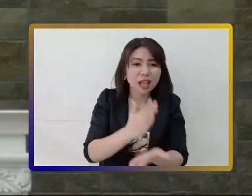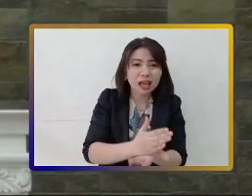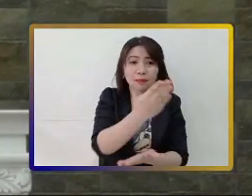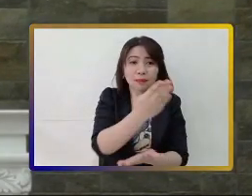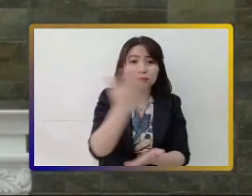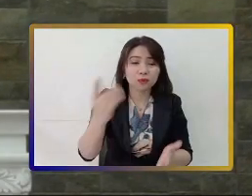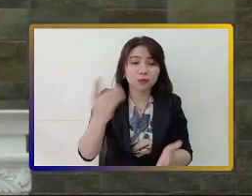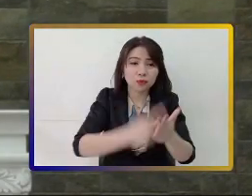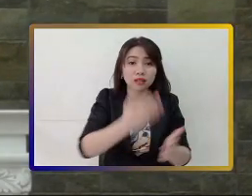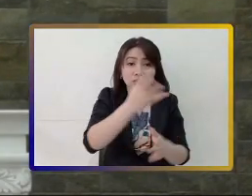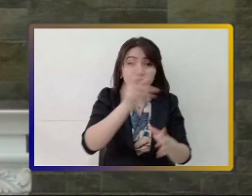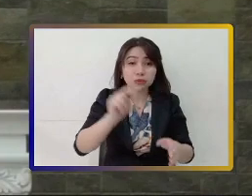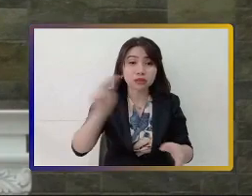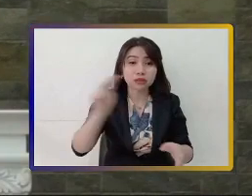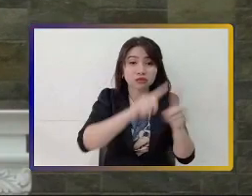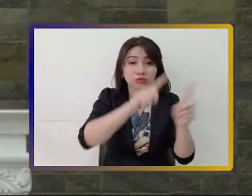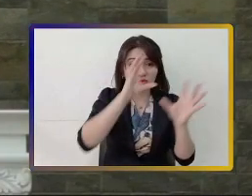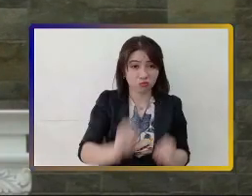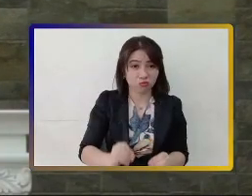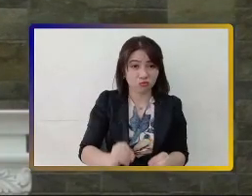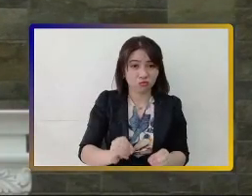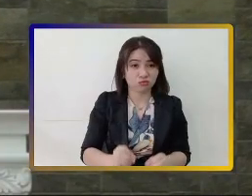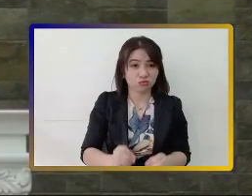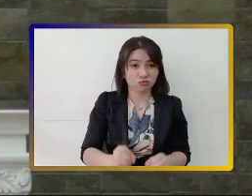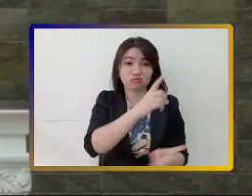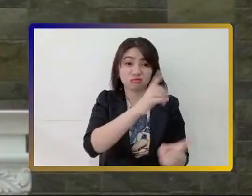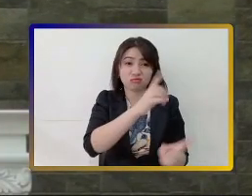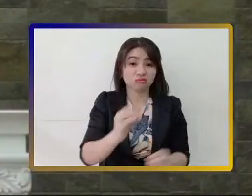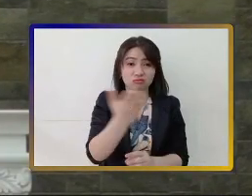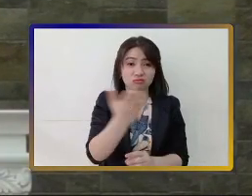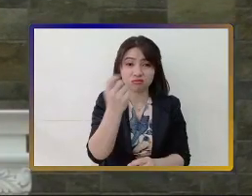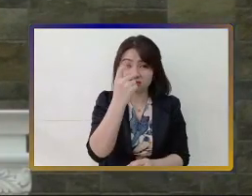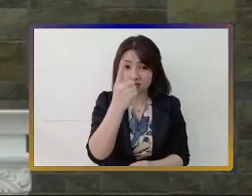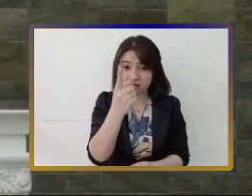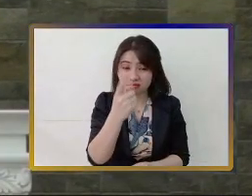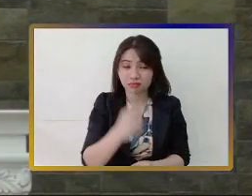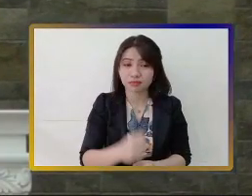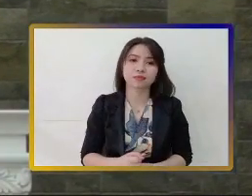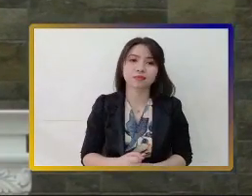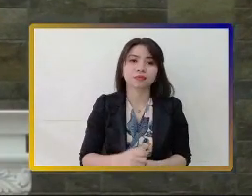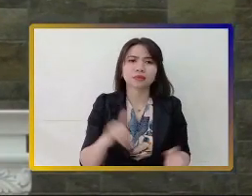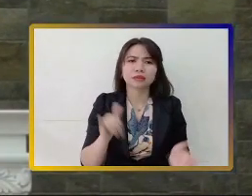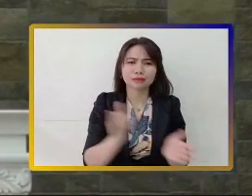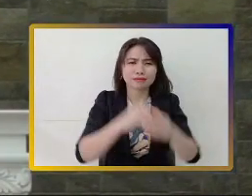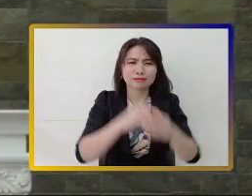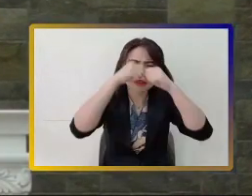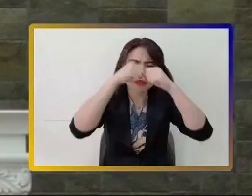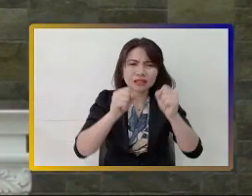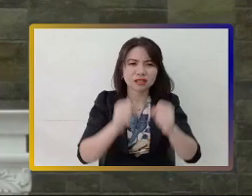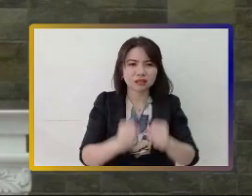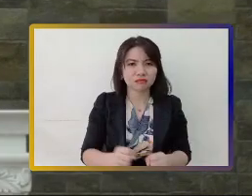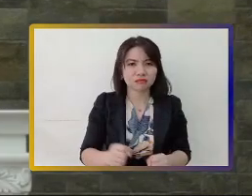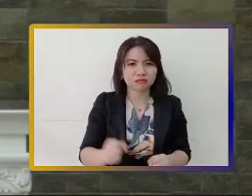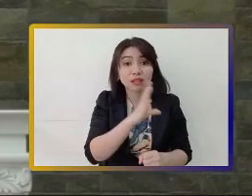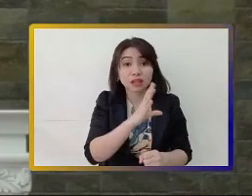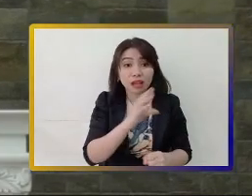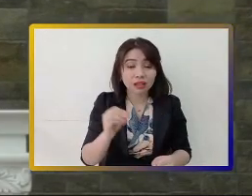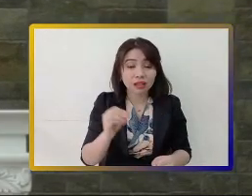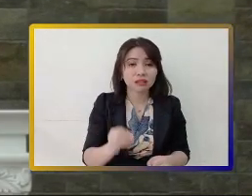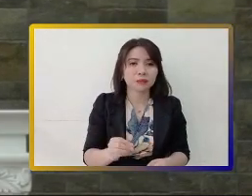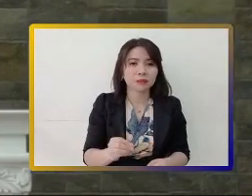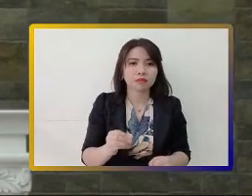do. Do you understand, kapatid, na nakakalungkot na ito, na may inaalagaan tayo sa ating